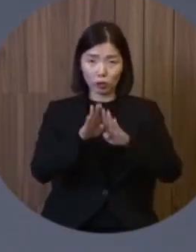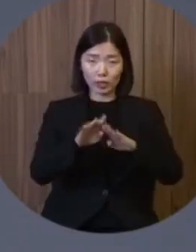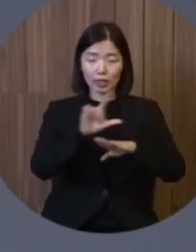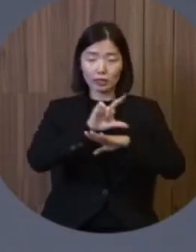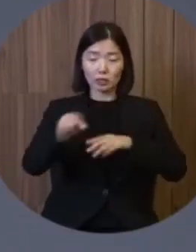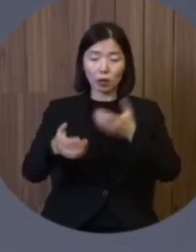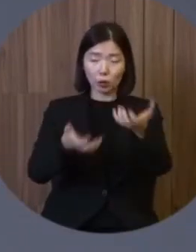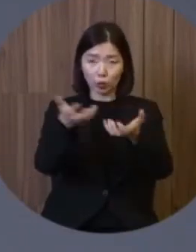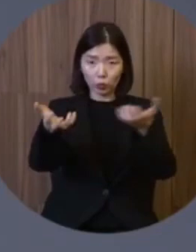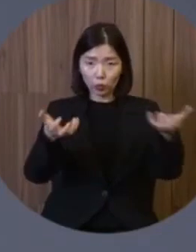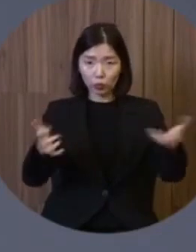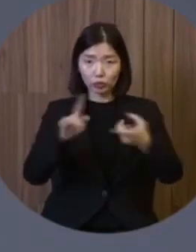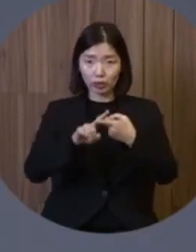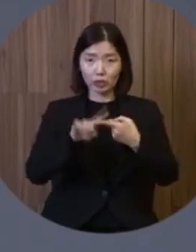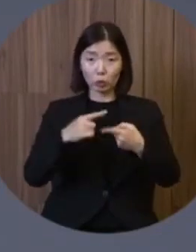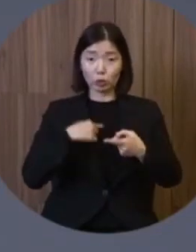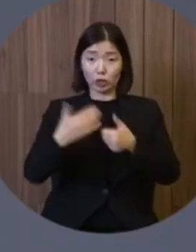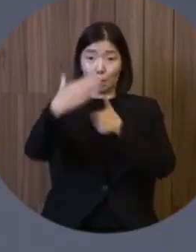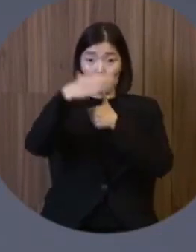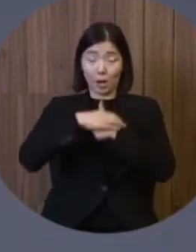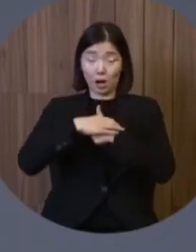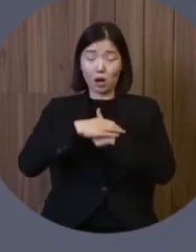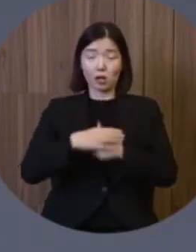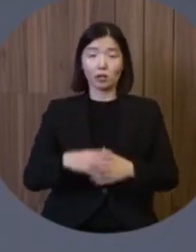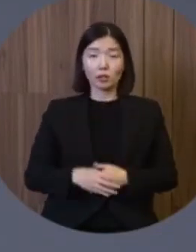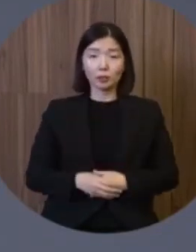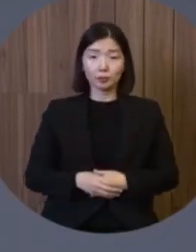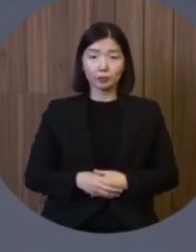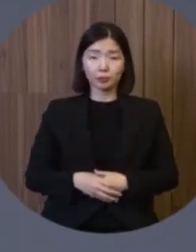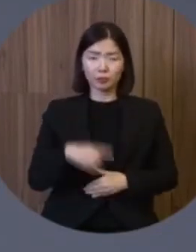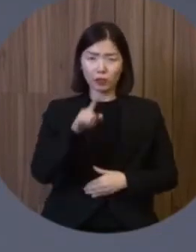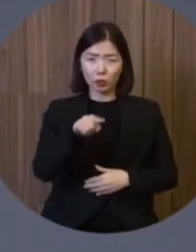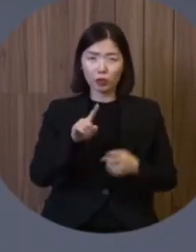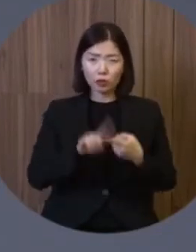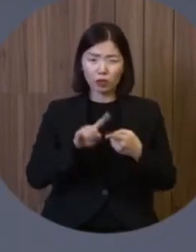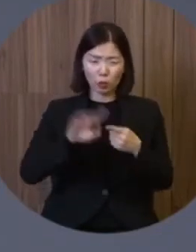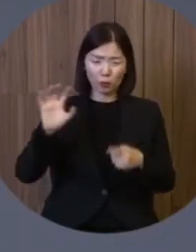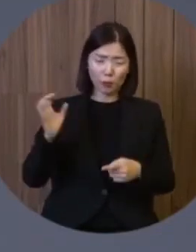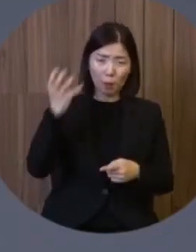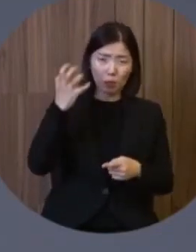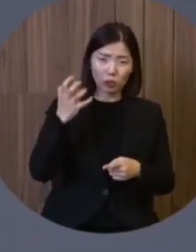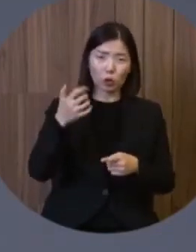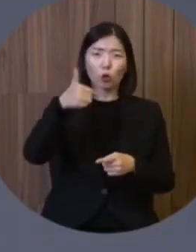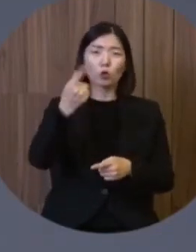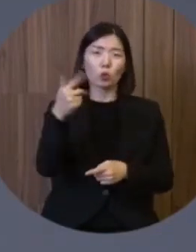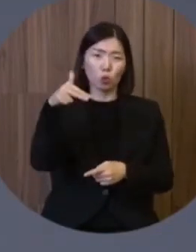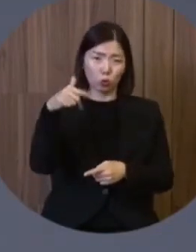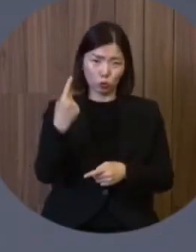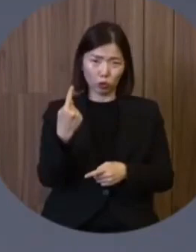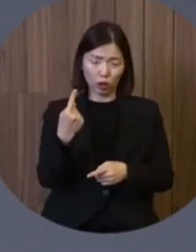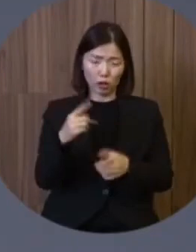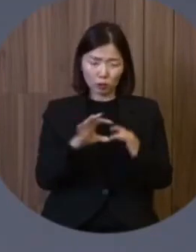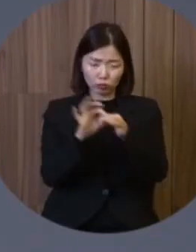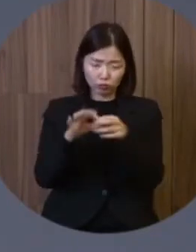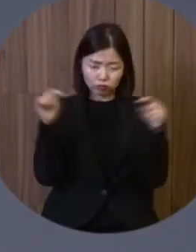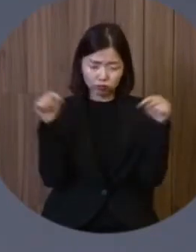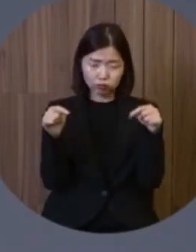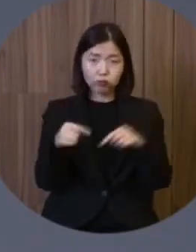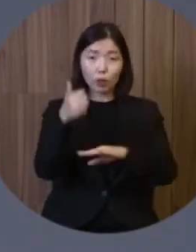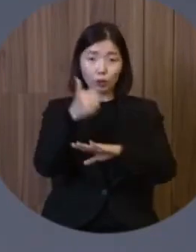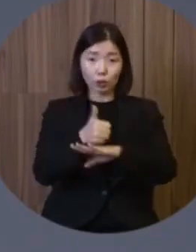지방 이전 업무가 제게 맡겨졌습니다. 거세게 반발하던 노조와 끈질긴 협상